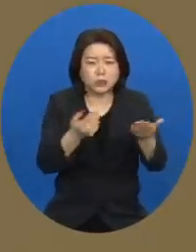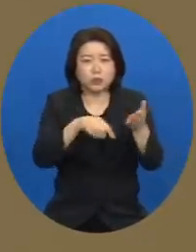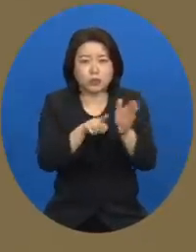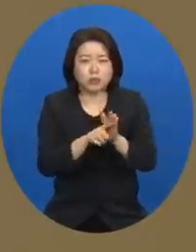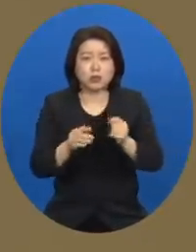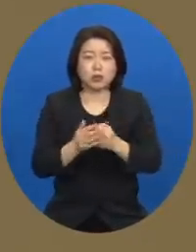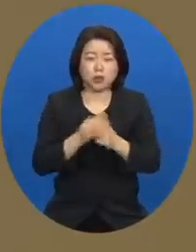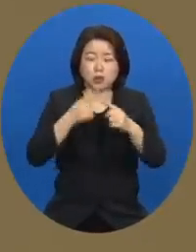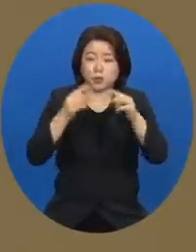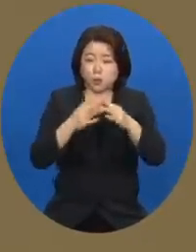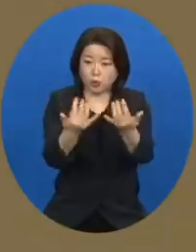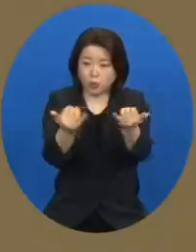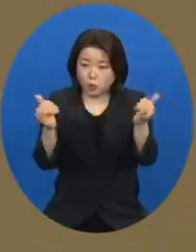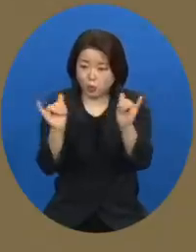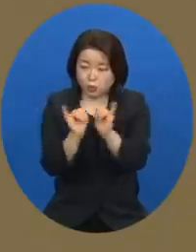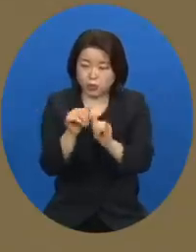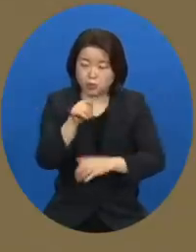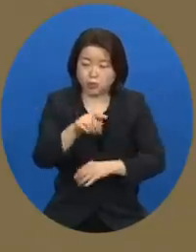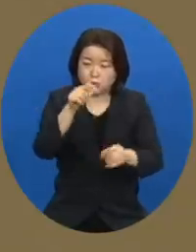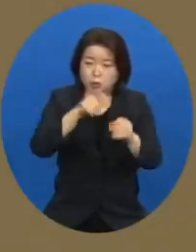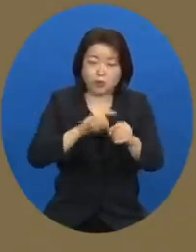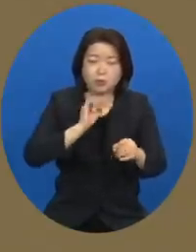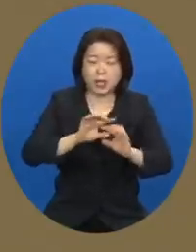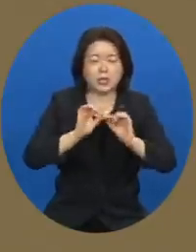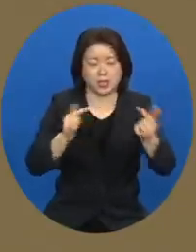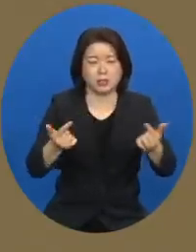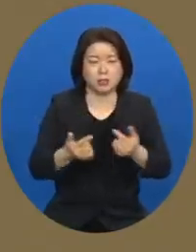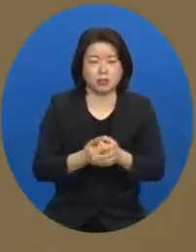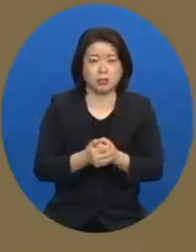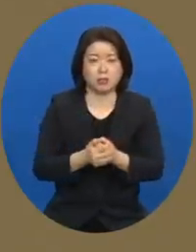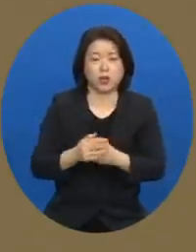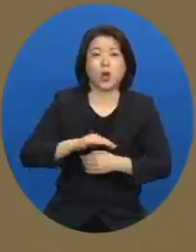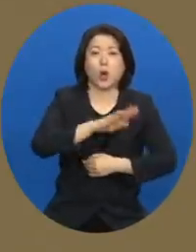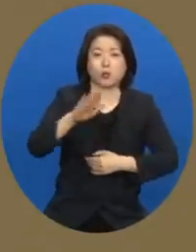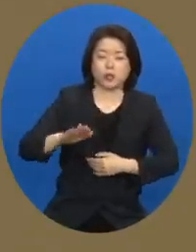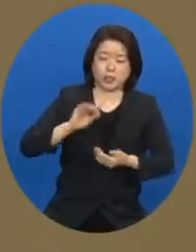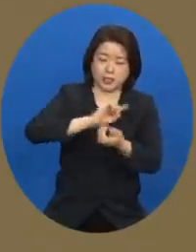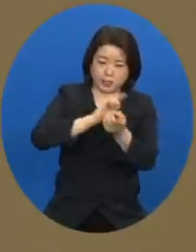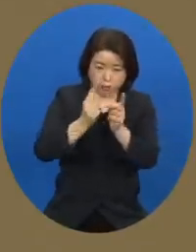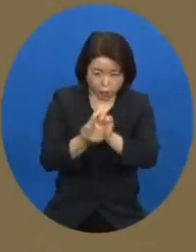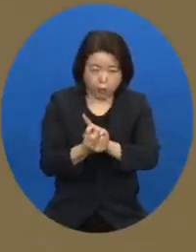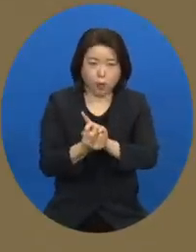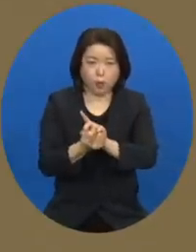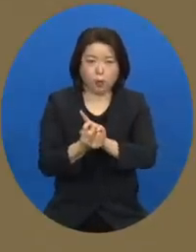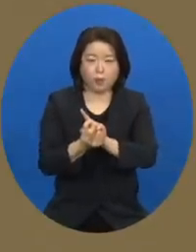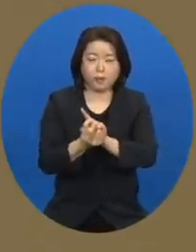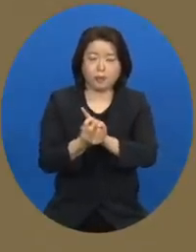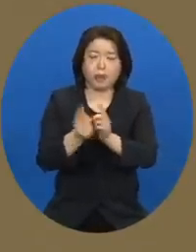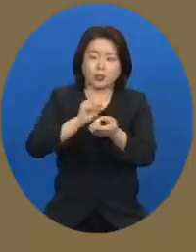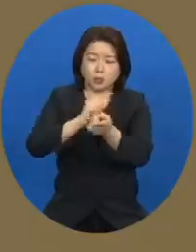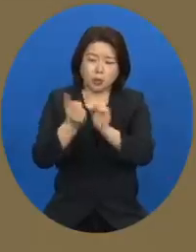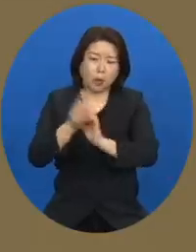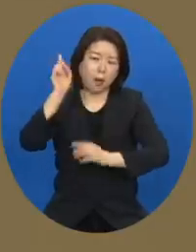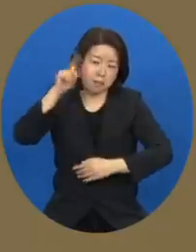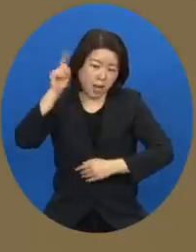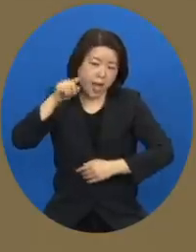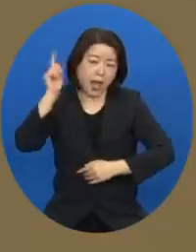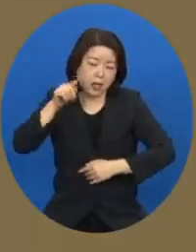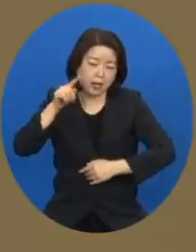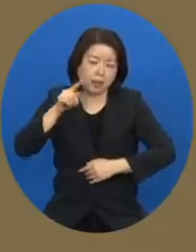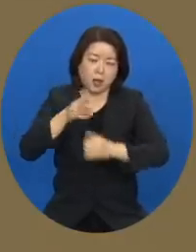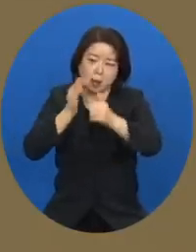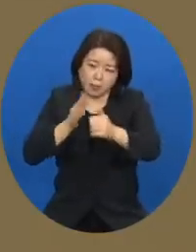우리를 교회 공동체로 모아주신 것만 아닙니다. 우리가 서로서로 피차 매일